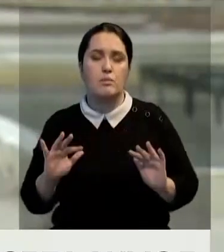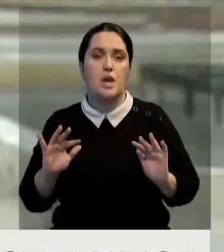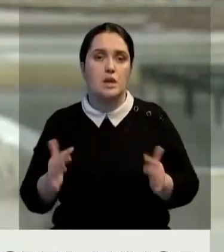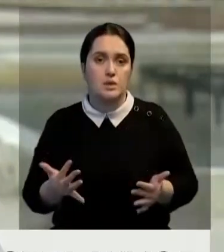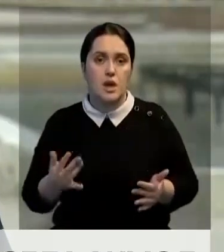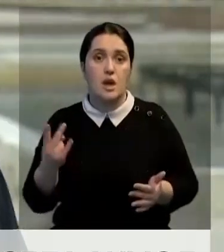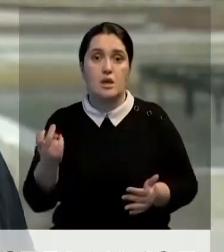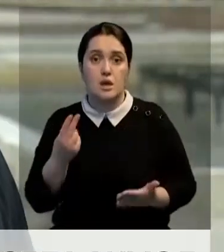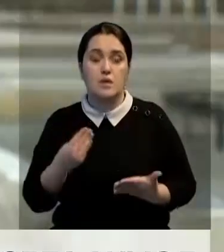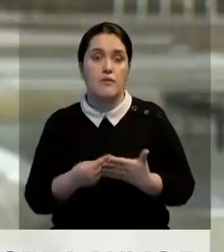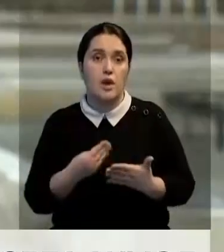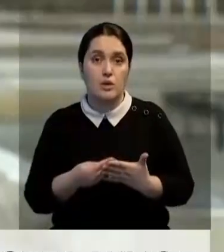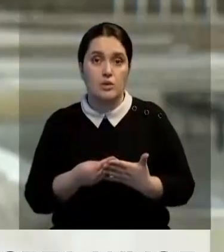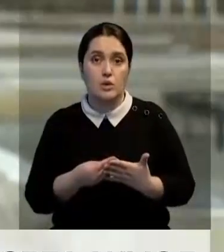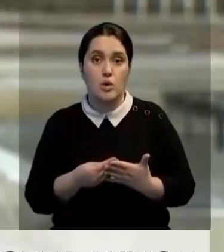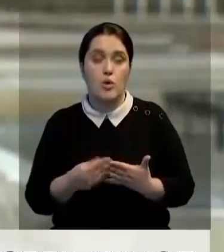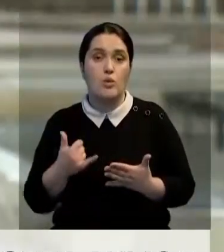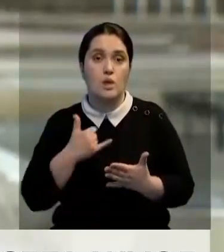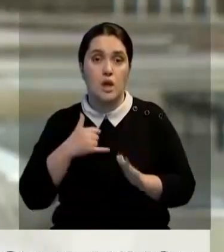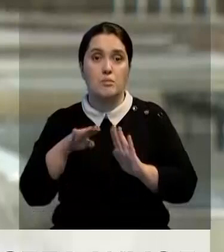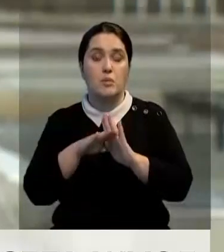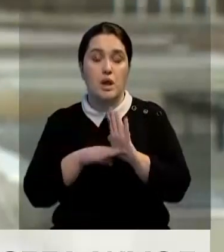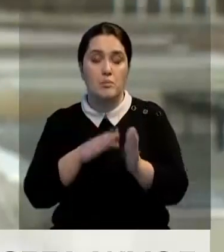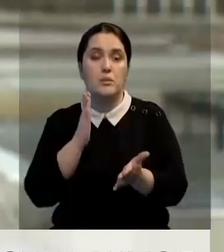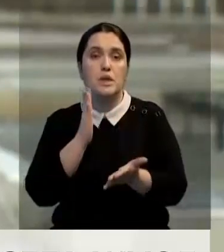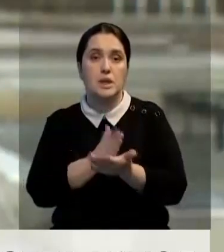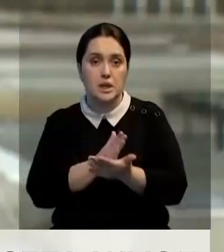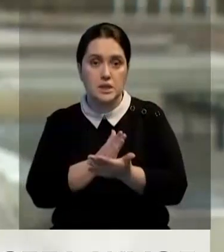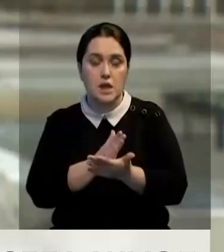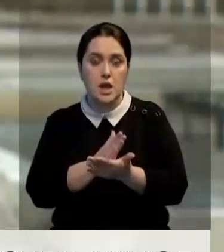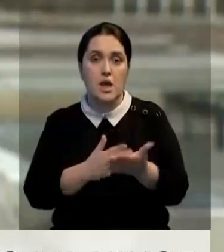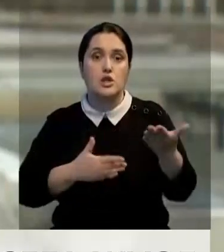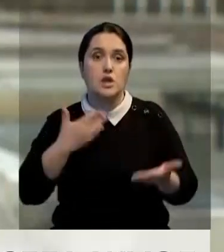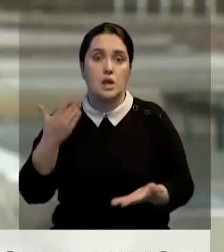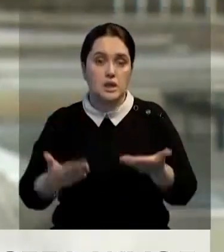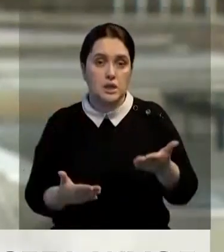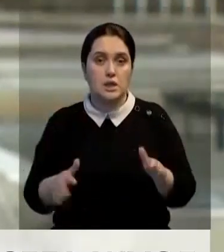с национальной валютой. У нас в программе есть шаги,